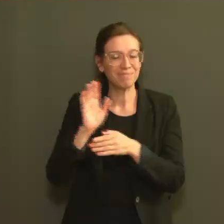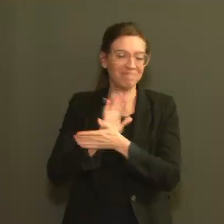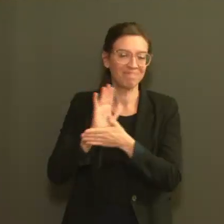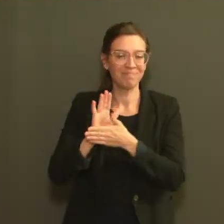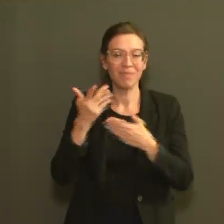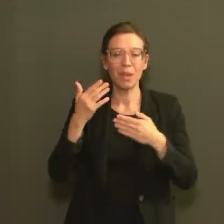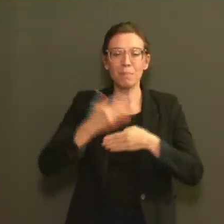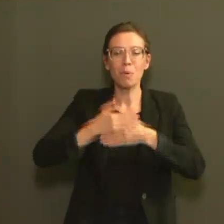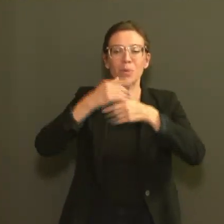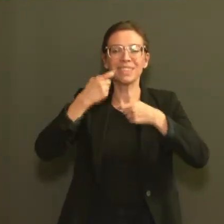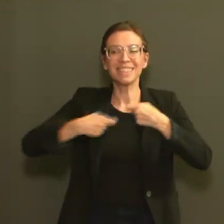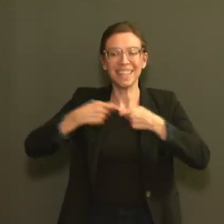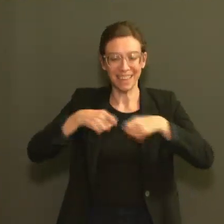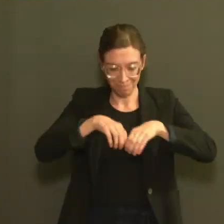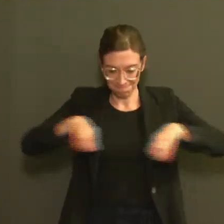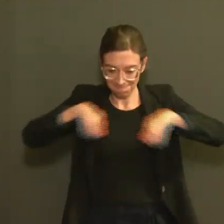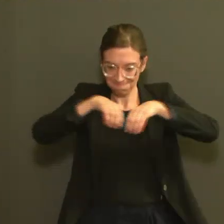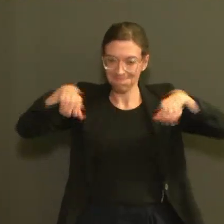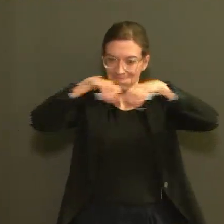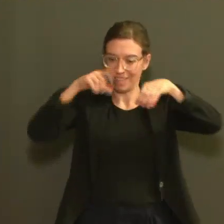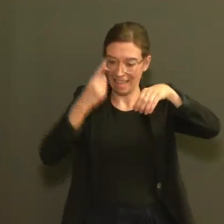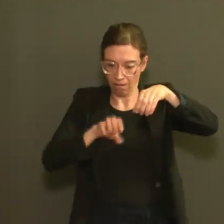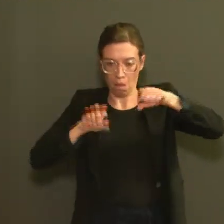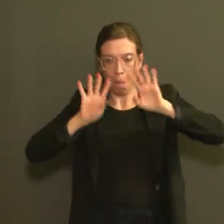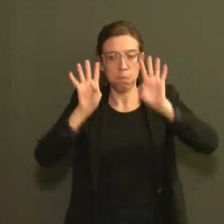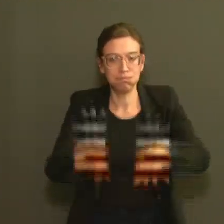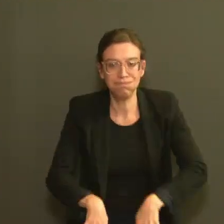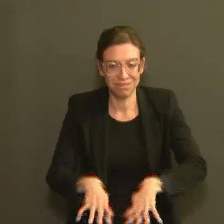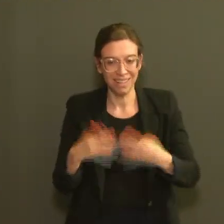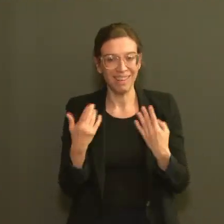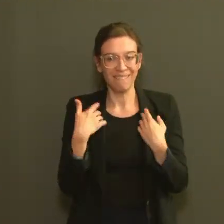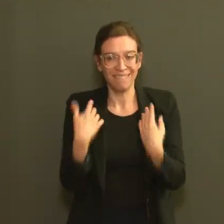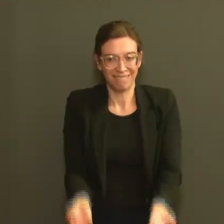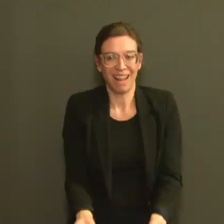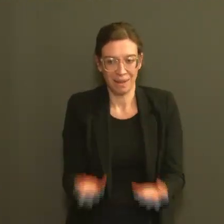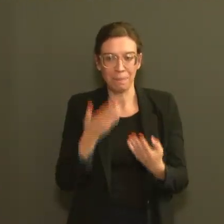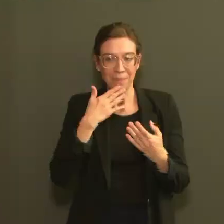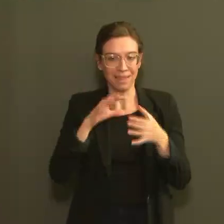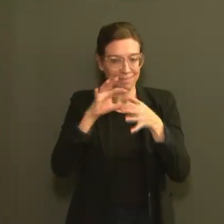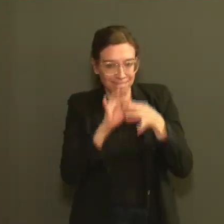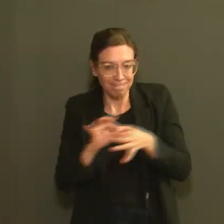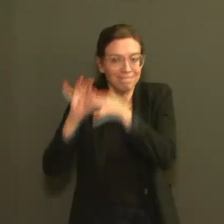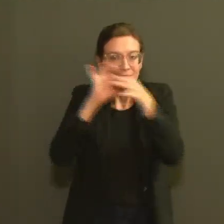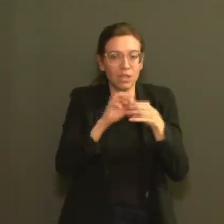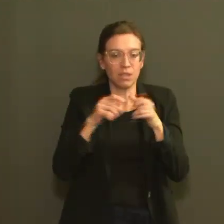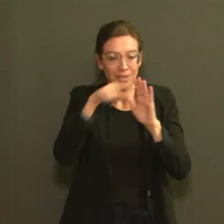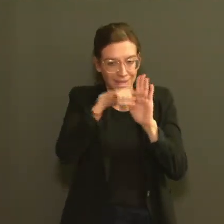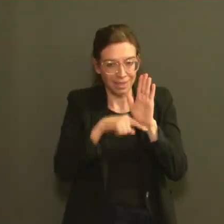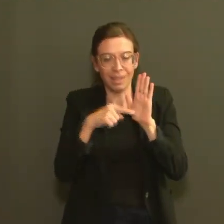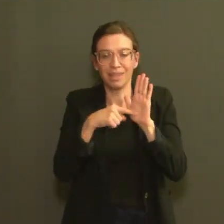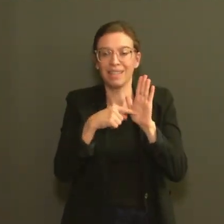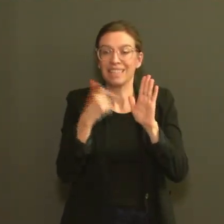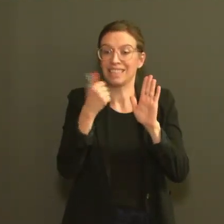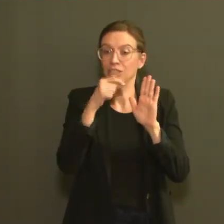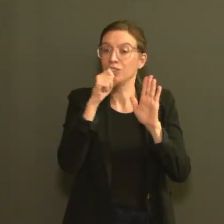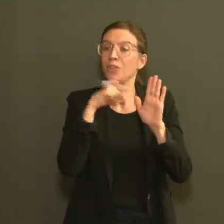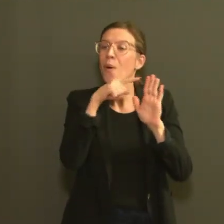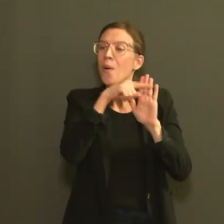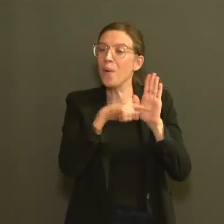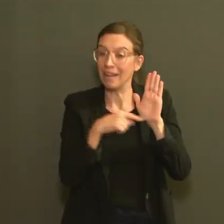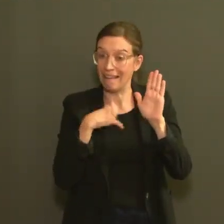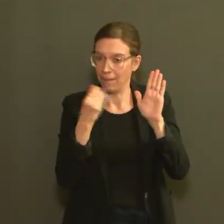ook nog andere maatregelen, zoals bijvoorbeeld contactonderzoek en de maatregelen die bijvoorbeeld vervat zitten in de verschillende protocollen.